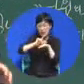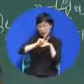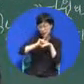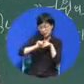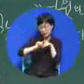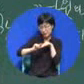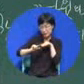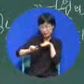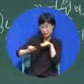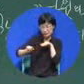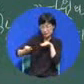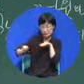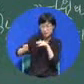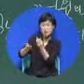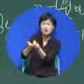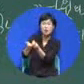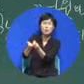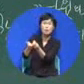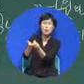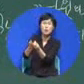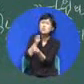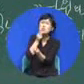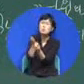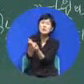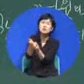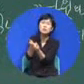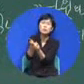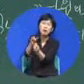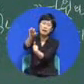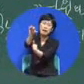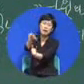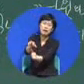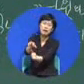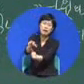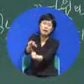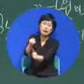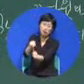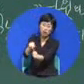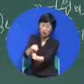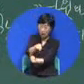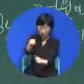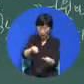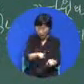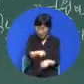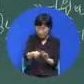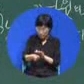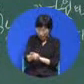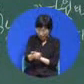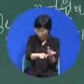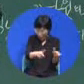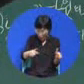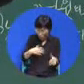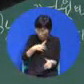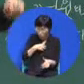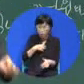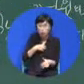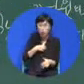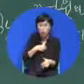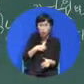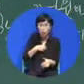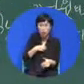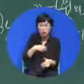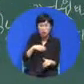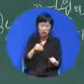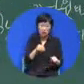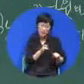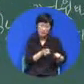was a very scary place where poisonous snakes roamed around. 거기다가 감옥소로 만들어서 보낸 게 아니라 그냥 유배로 보낸 거예요. They